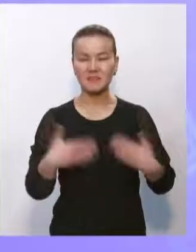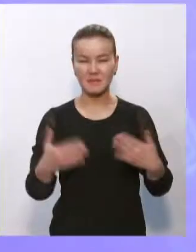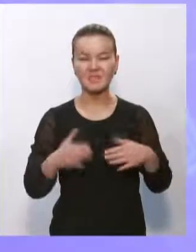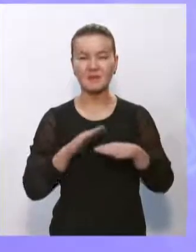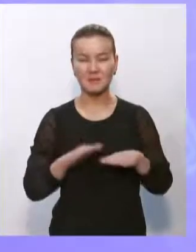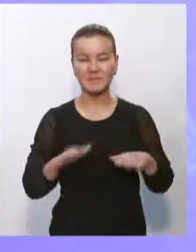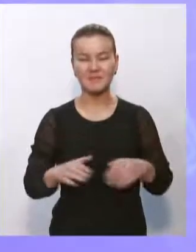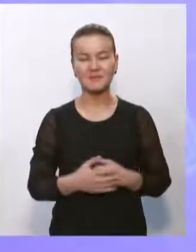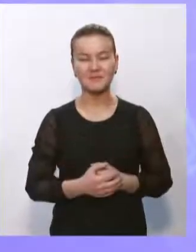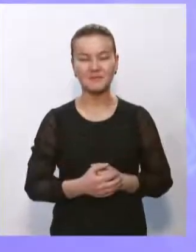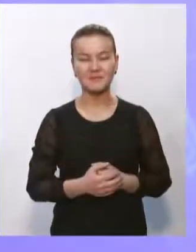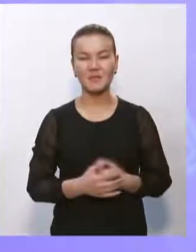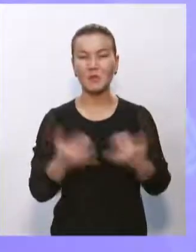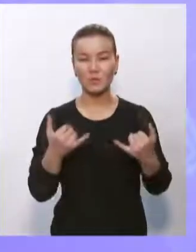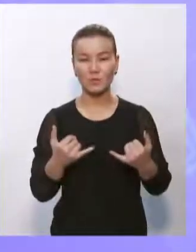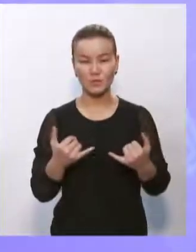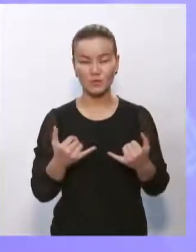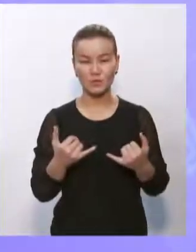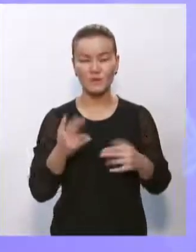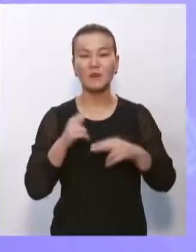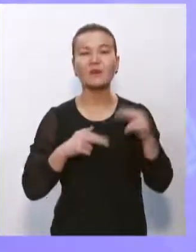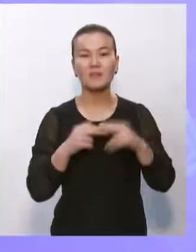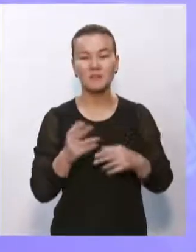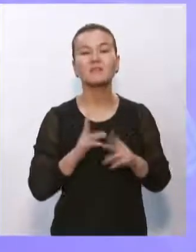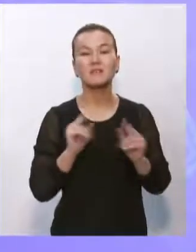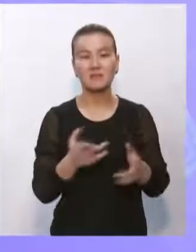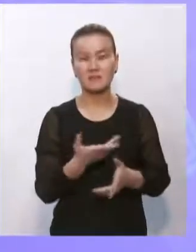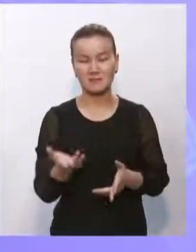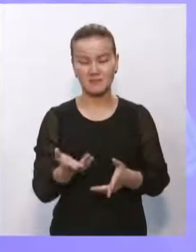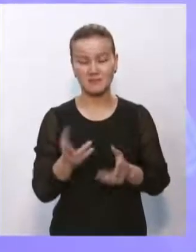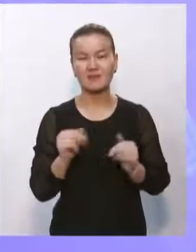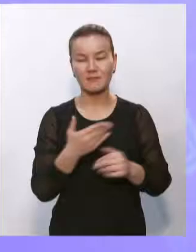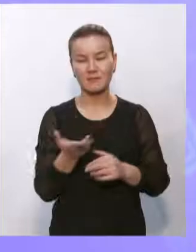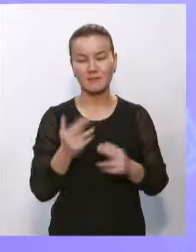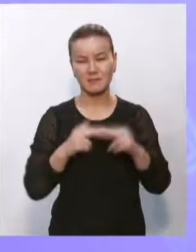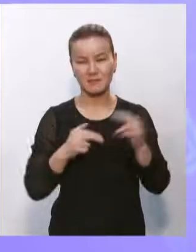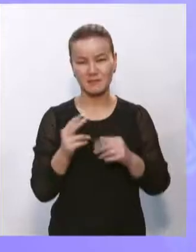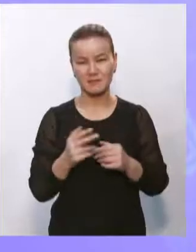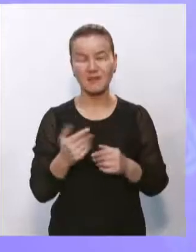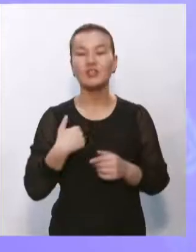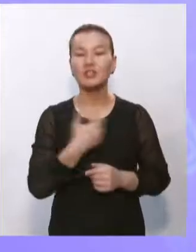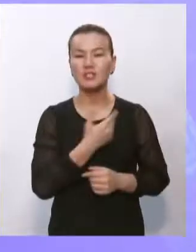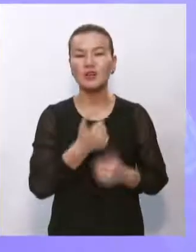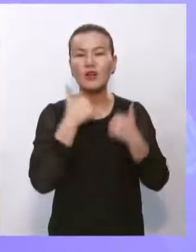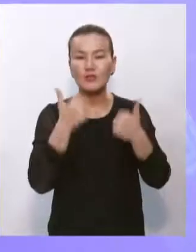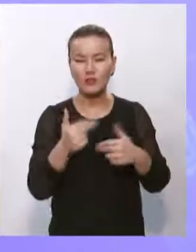Саламатсыңарбы балдар? Бүгүн маанайыңар кандай? Андай эмесе, сонун маанай каалаймын.